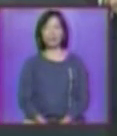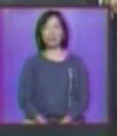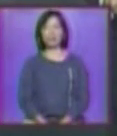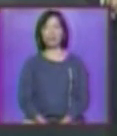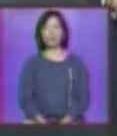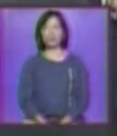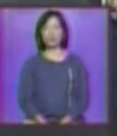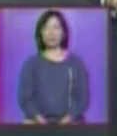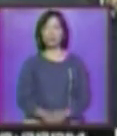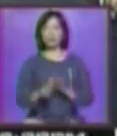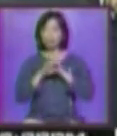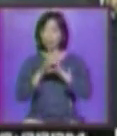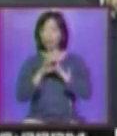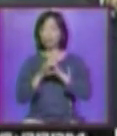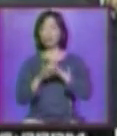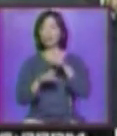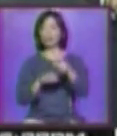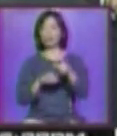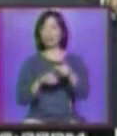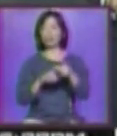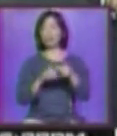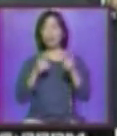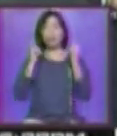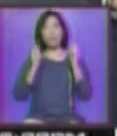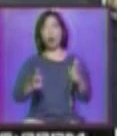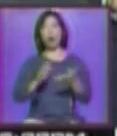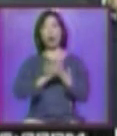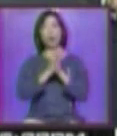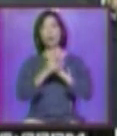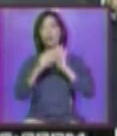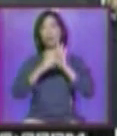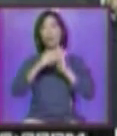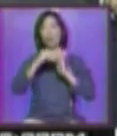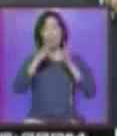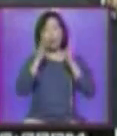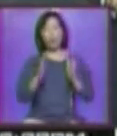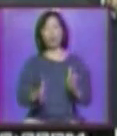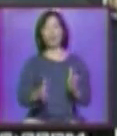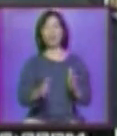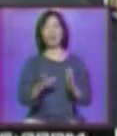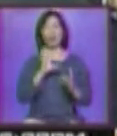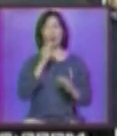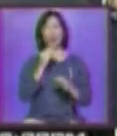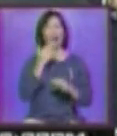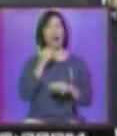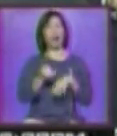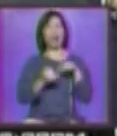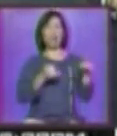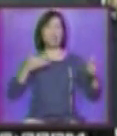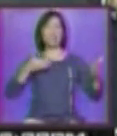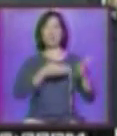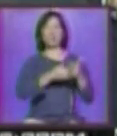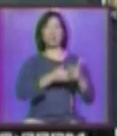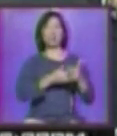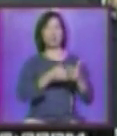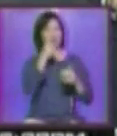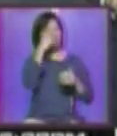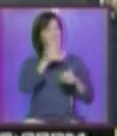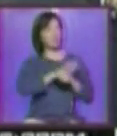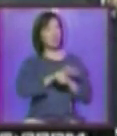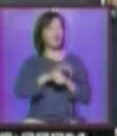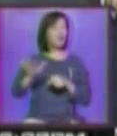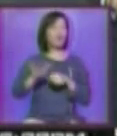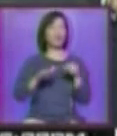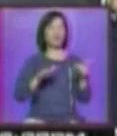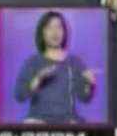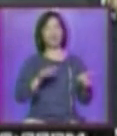Pag nagkataon, instant milyonarya raw ang Pinay domestic worker na nagdemanda ng harassment laban sa Hollywood actress